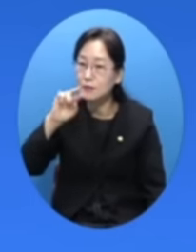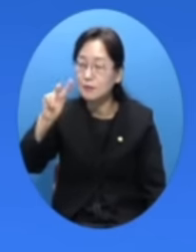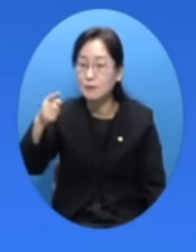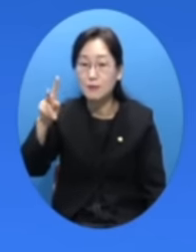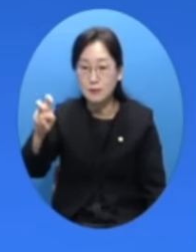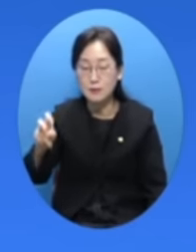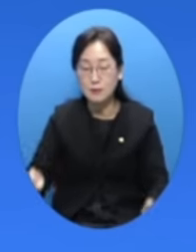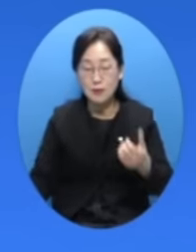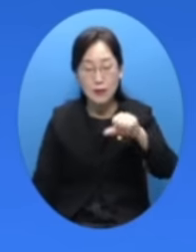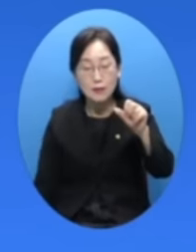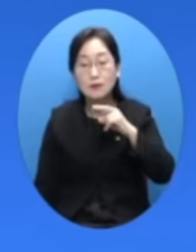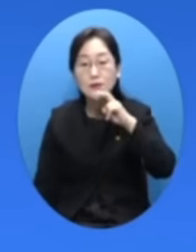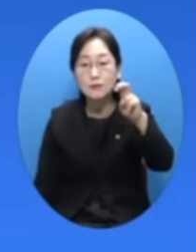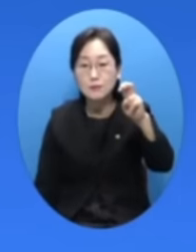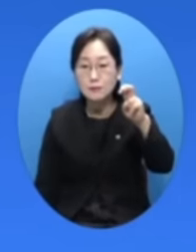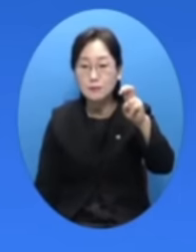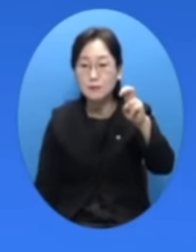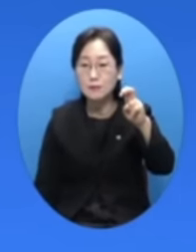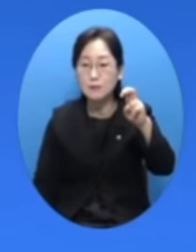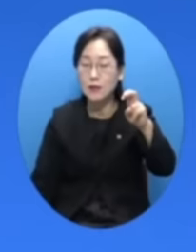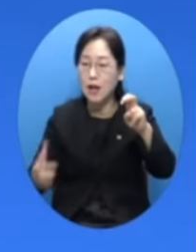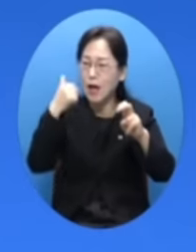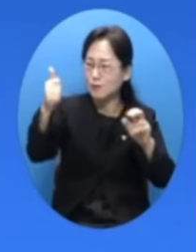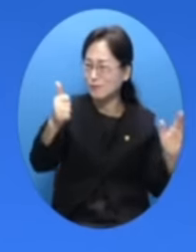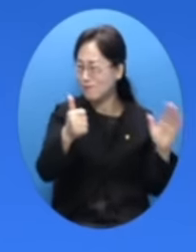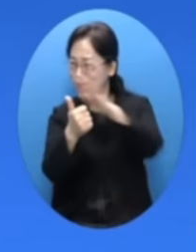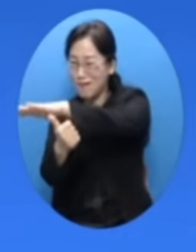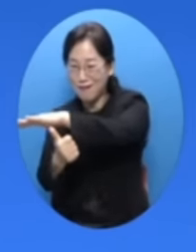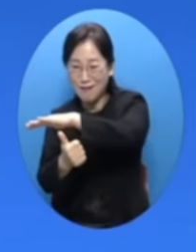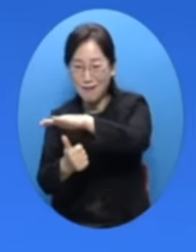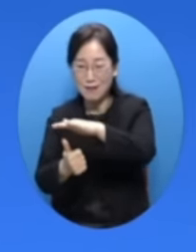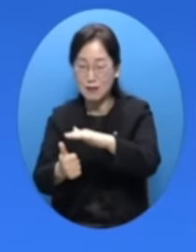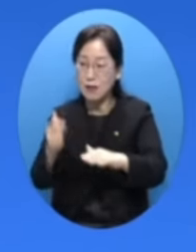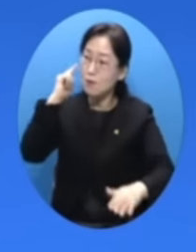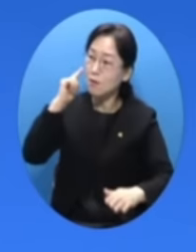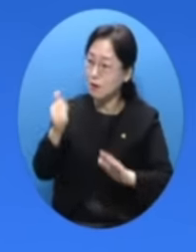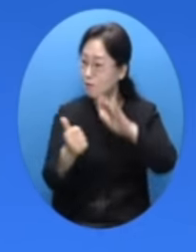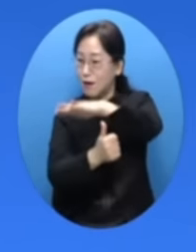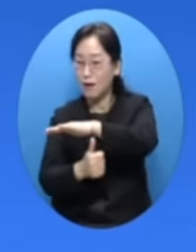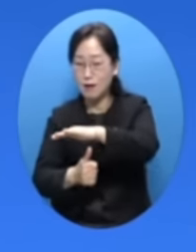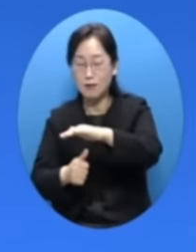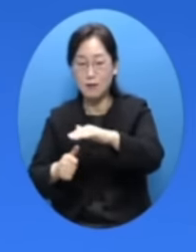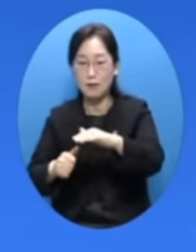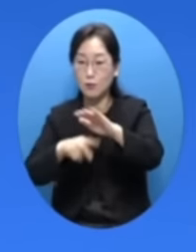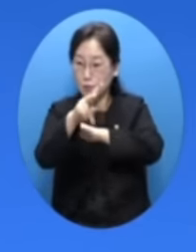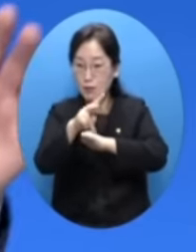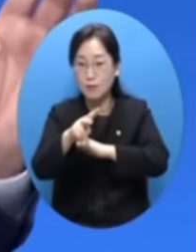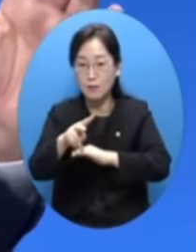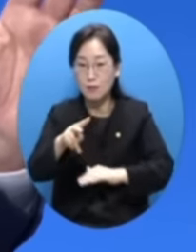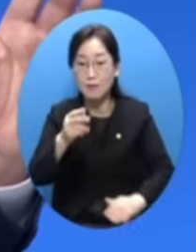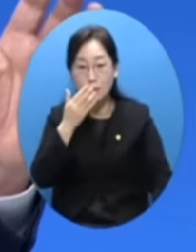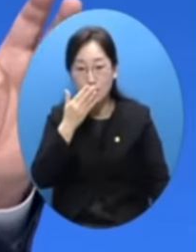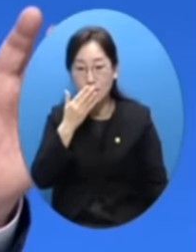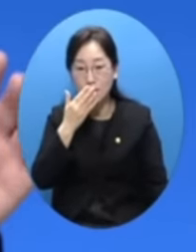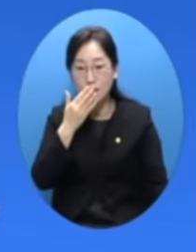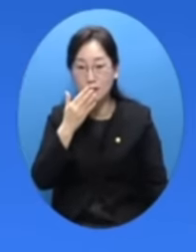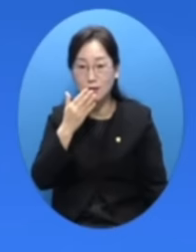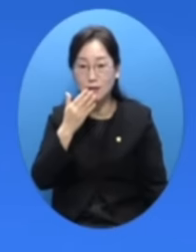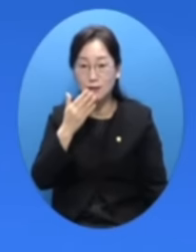이삭은 20세밖에 안 됐으니까 아버지를 밀쳐내고 왜 이러세요? 한마디만 하고 밀쳐내도